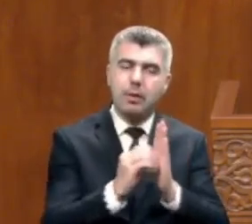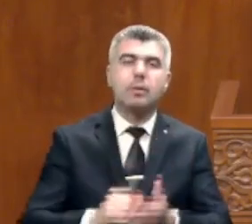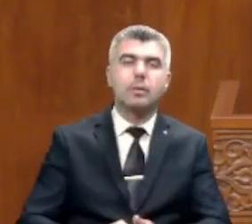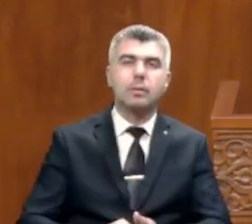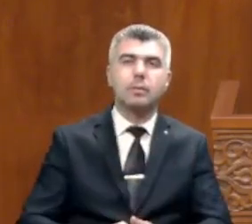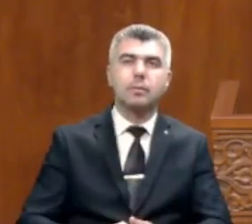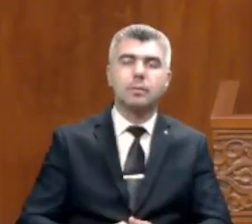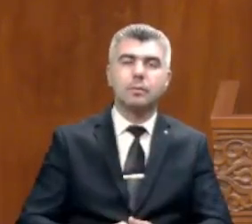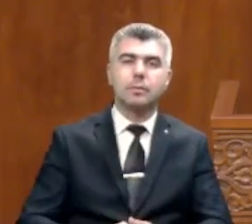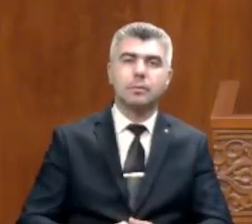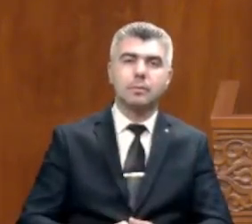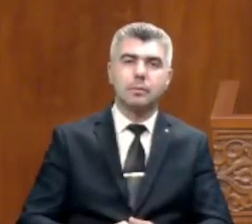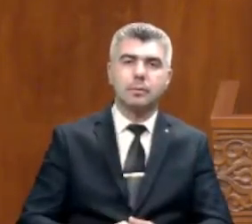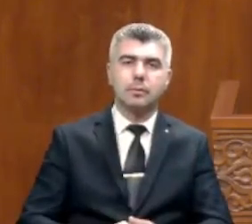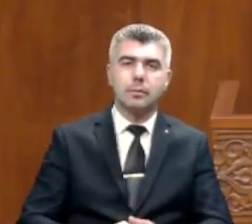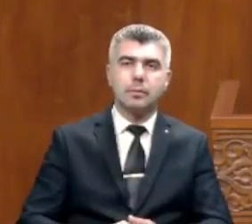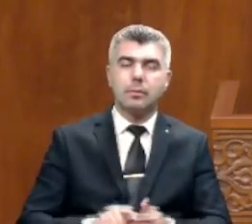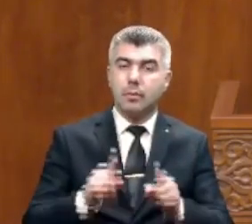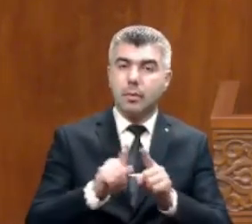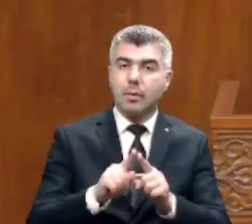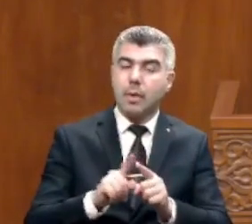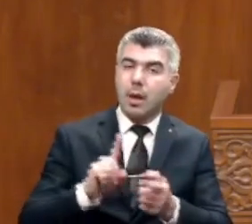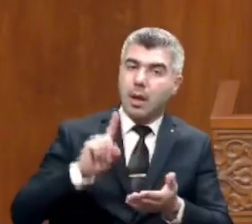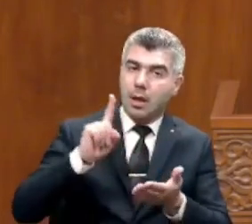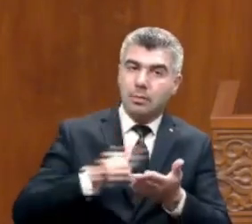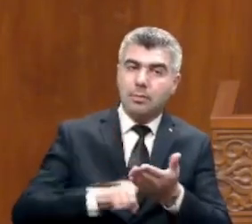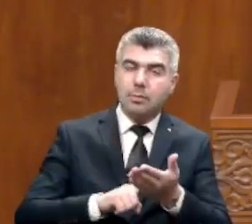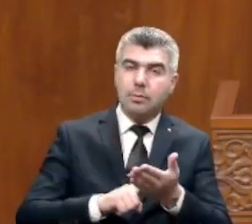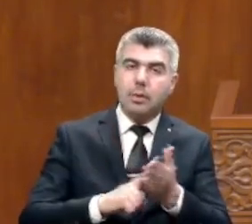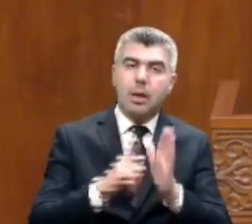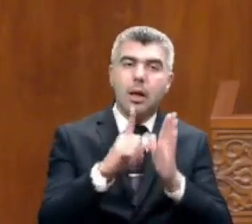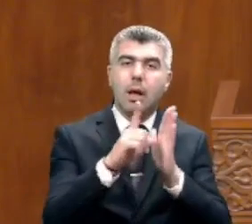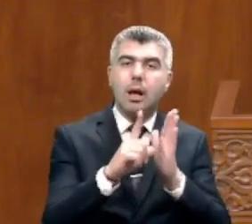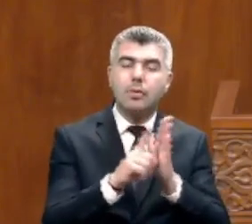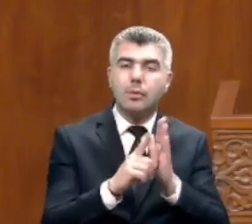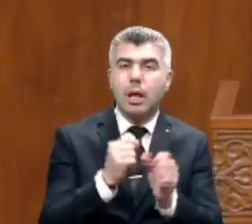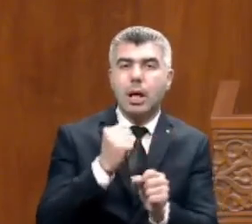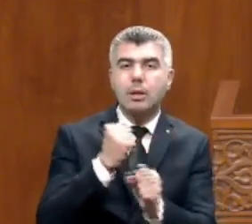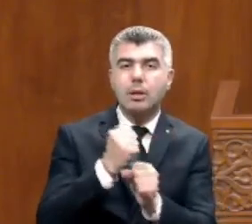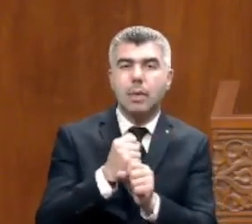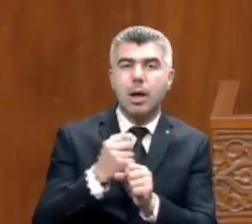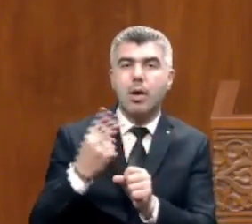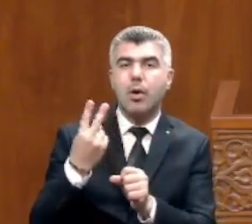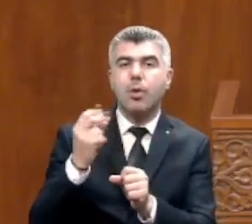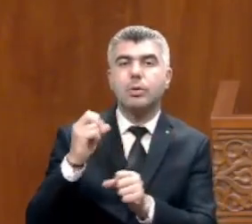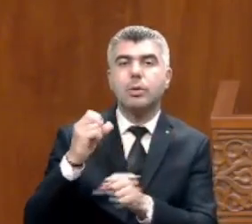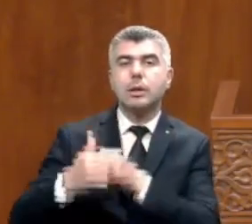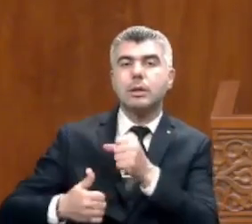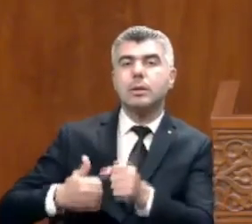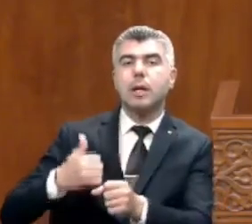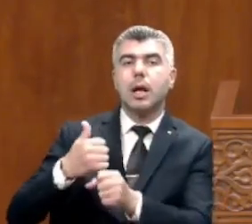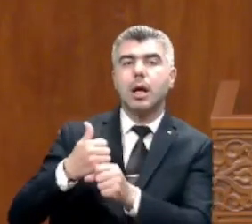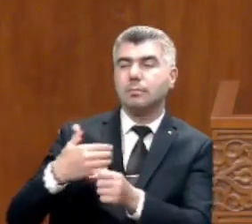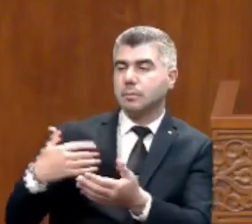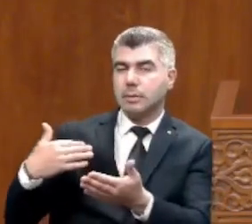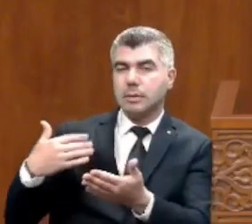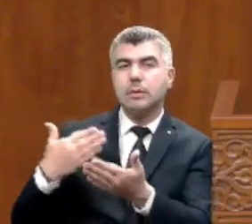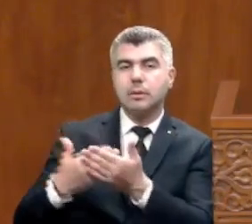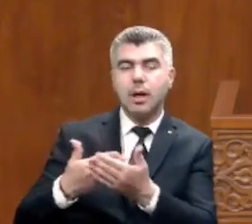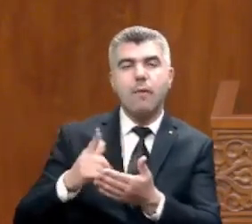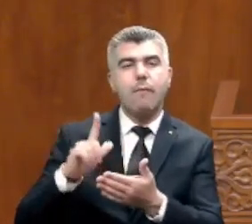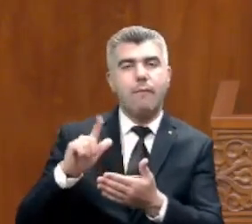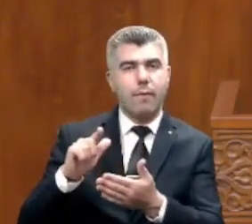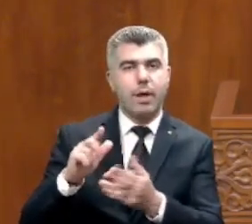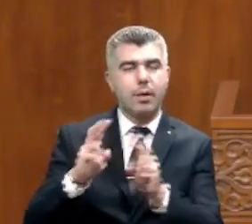ف ان الممارسه العمليه لهذه المدونه على امتداد 20 سنه الماضيه ابانت عن قصور كبير في تنزيل